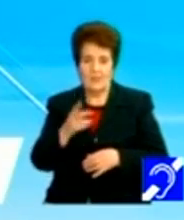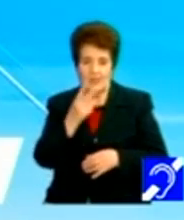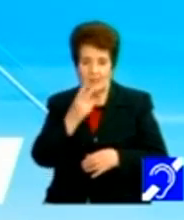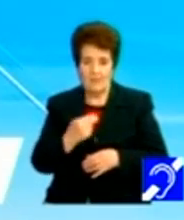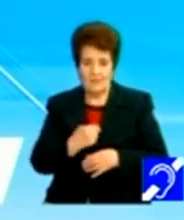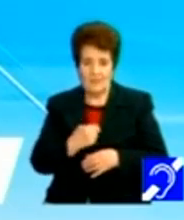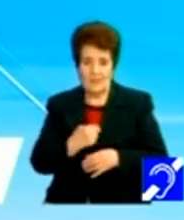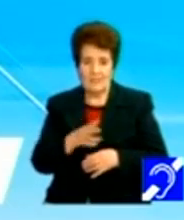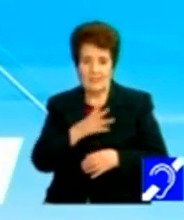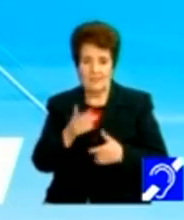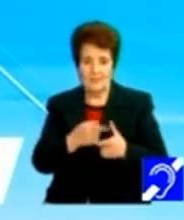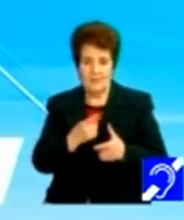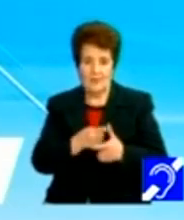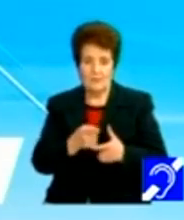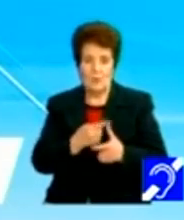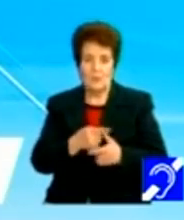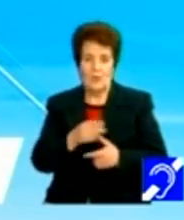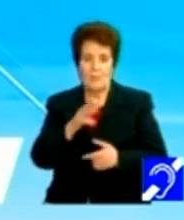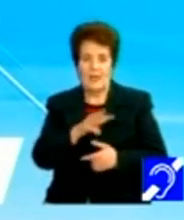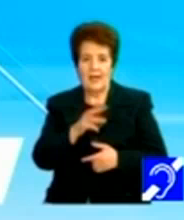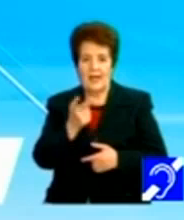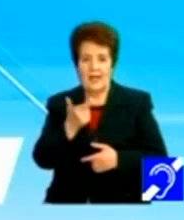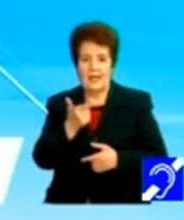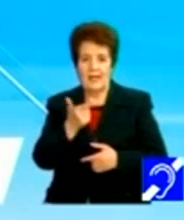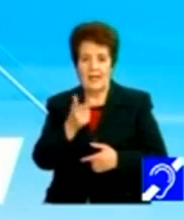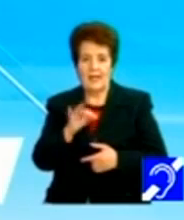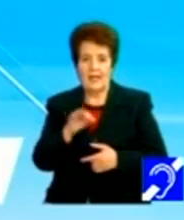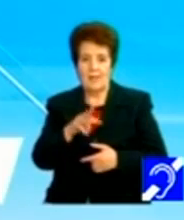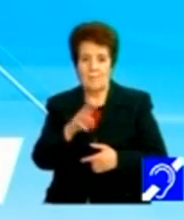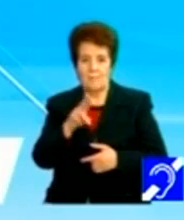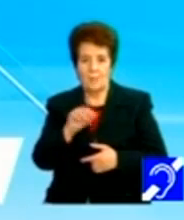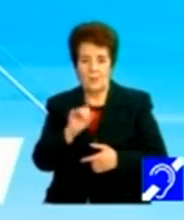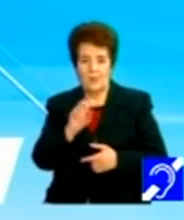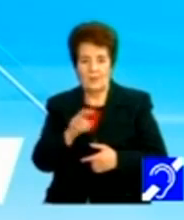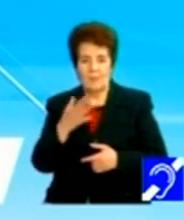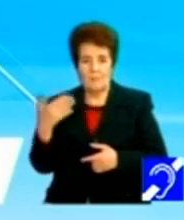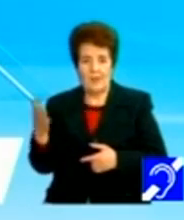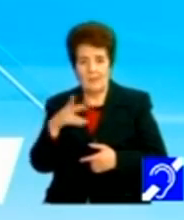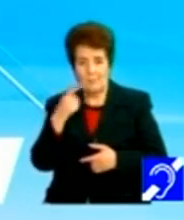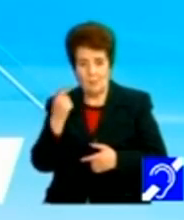fie pronunțat și numele domnului Ghimpu, Mihai Ghimpu, legat de consultări pe partea politică.